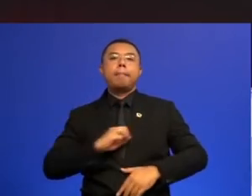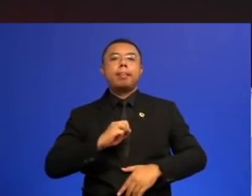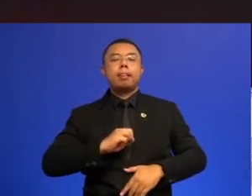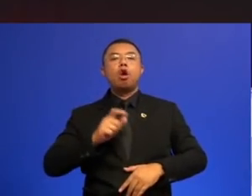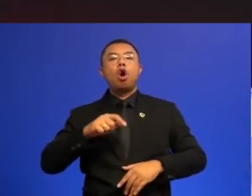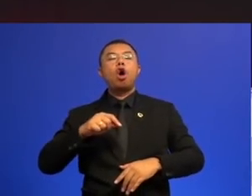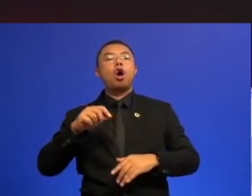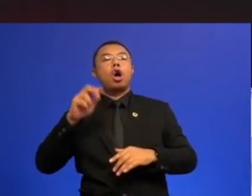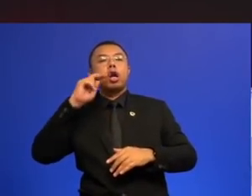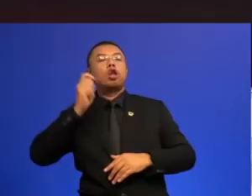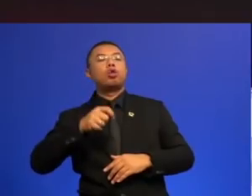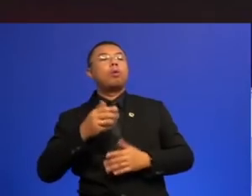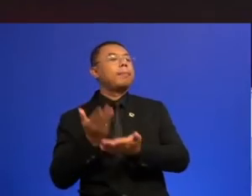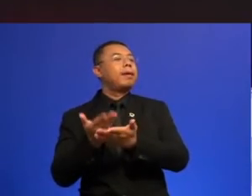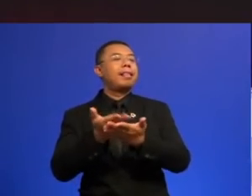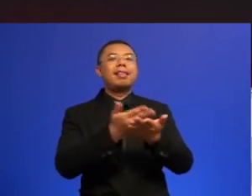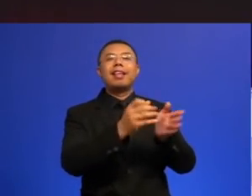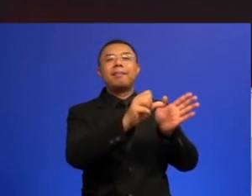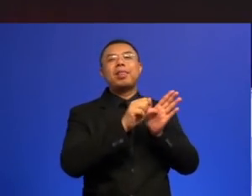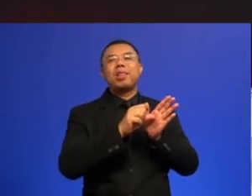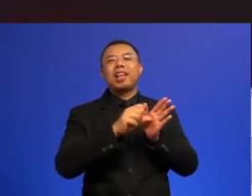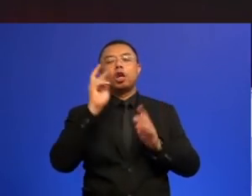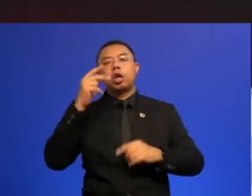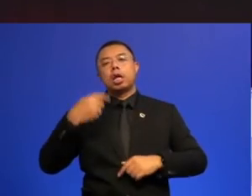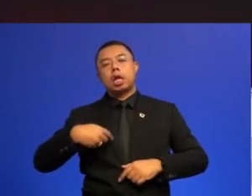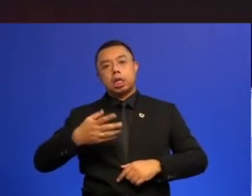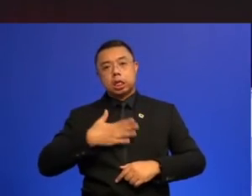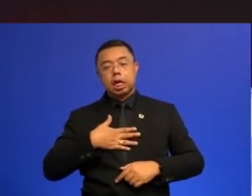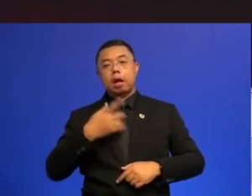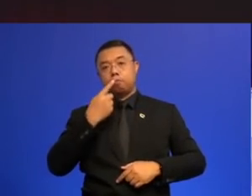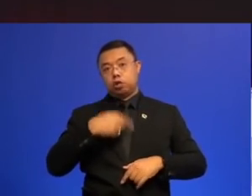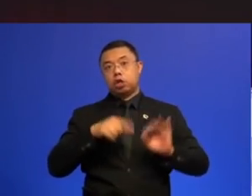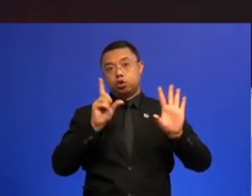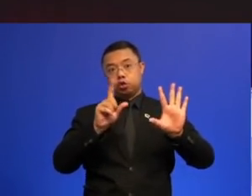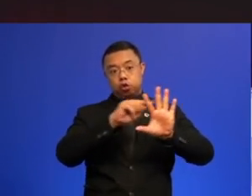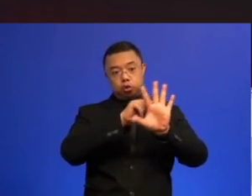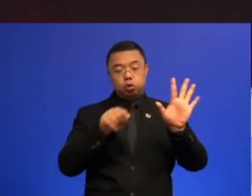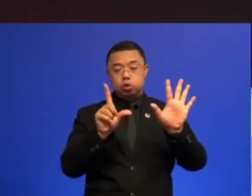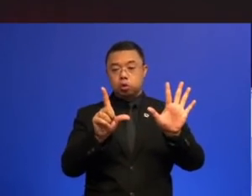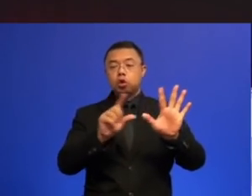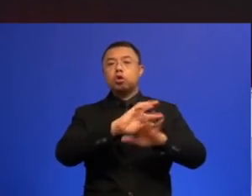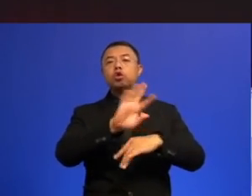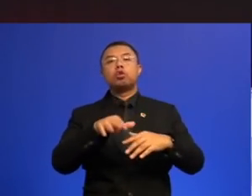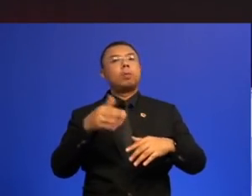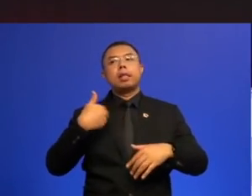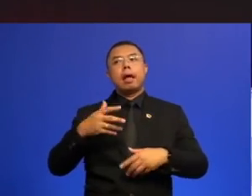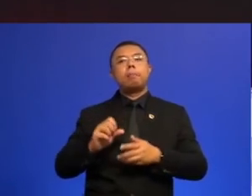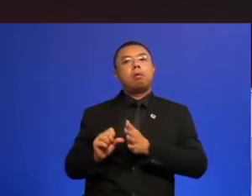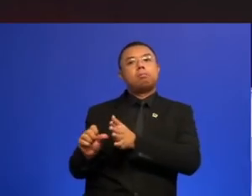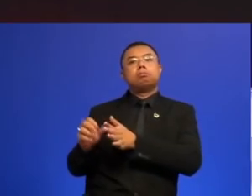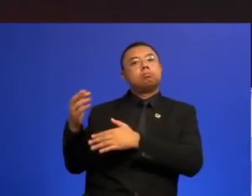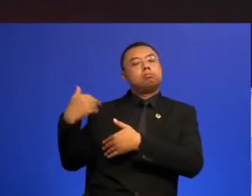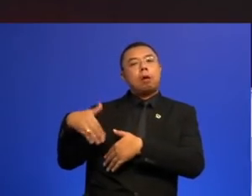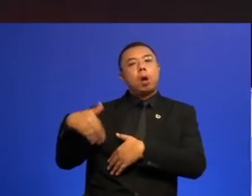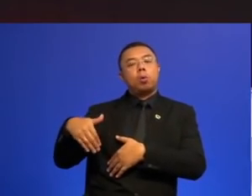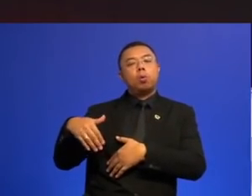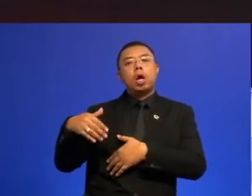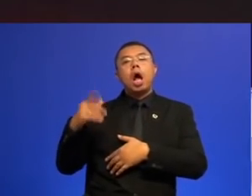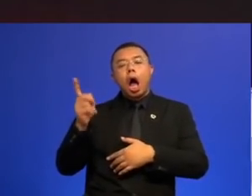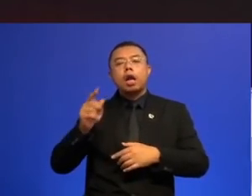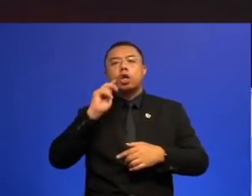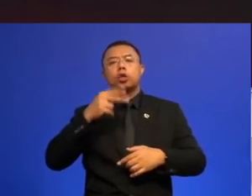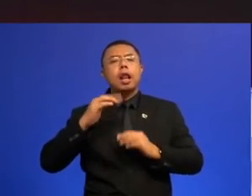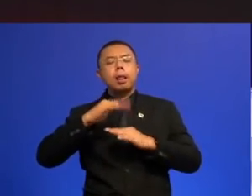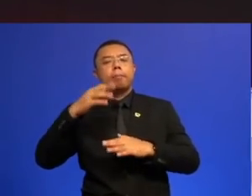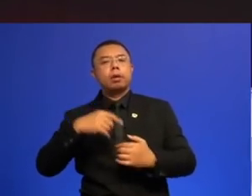tua minta bantuan kepada saudara-saudara saya. Kami punya 7 saudara, tetapi mereka semua tidak mau tahu, padahal ada saudara